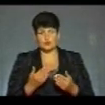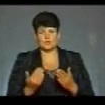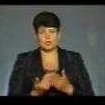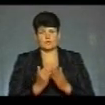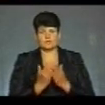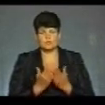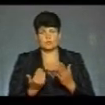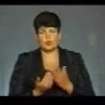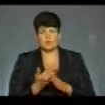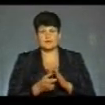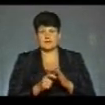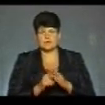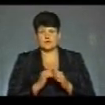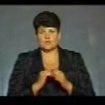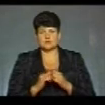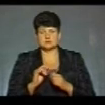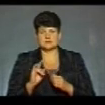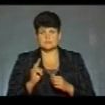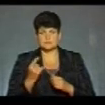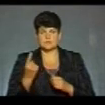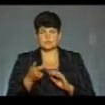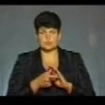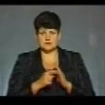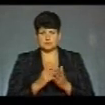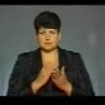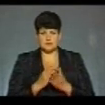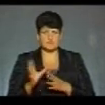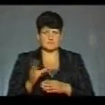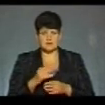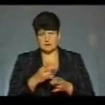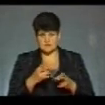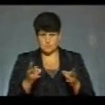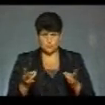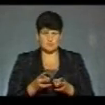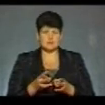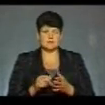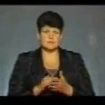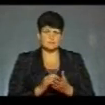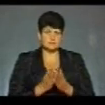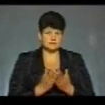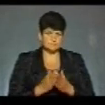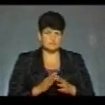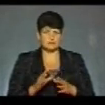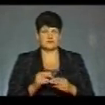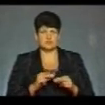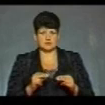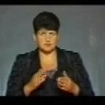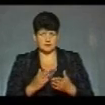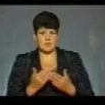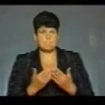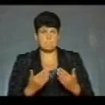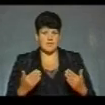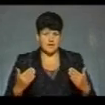нові класи. Кожен учень першого класу забезпечений усім необхідним. І методичними матеріалами вчителі забезпечені, і меблі,